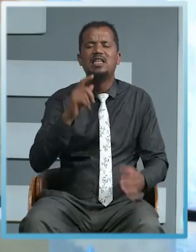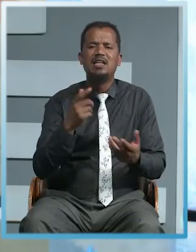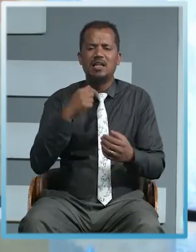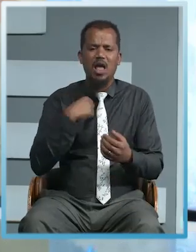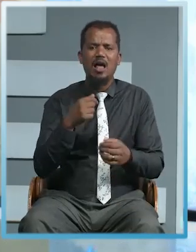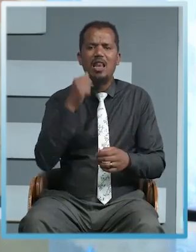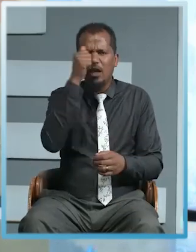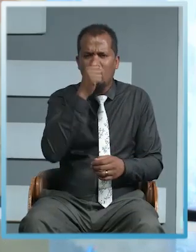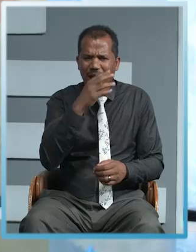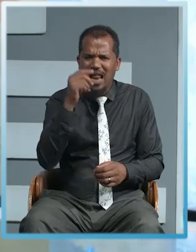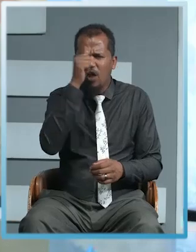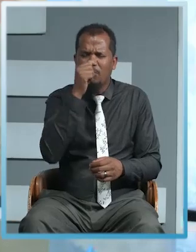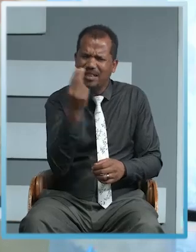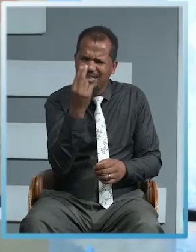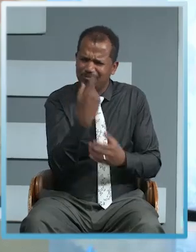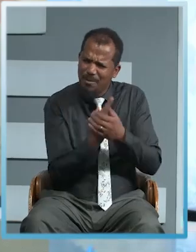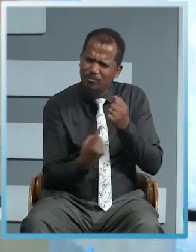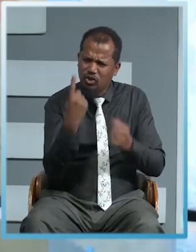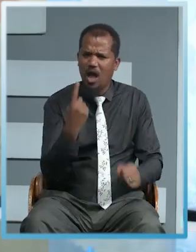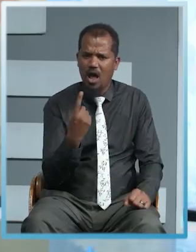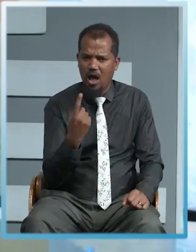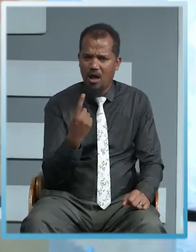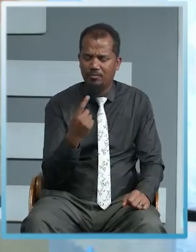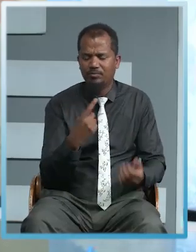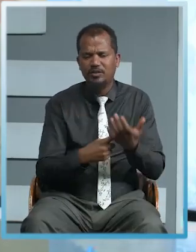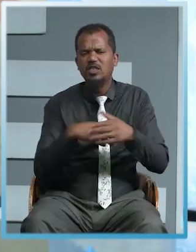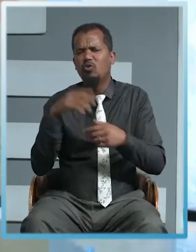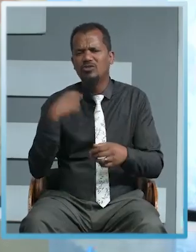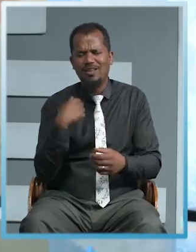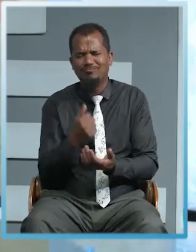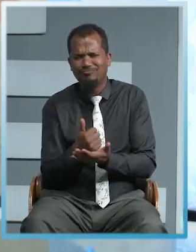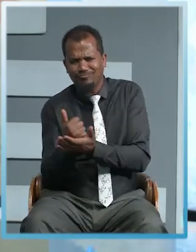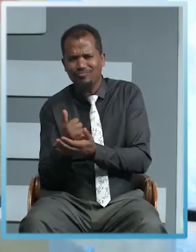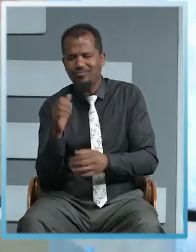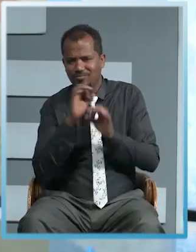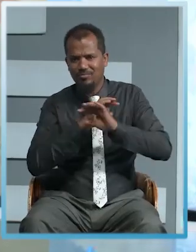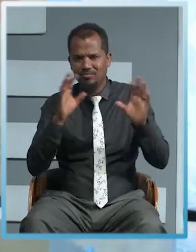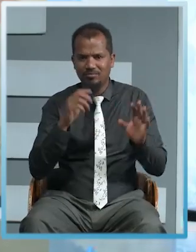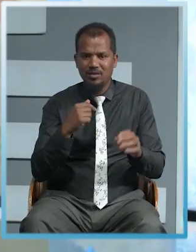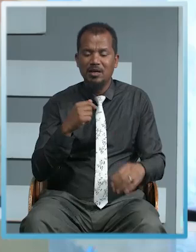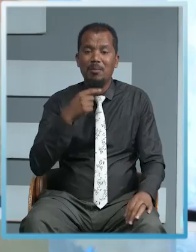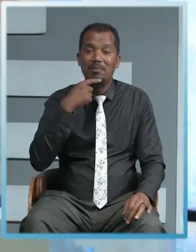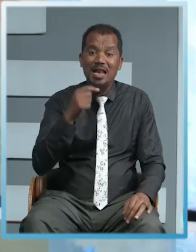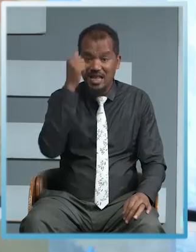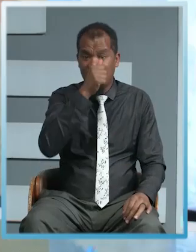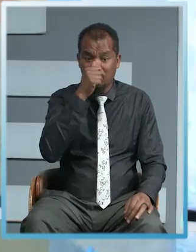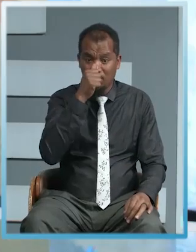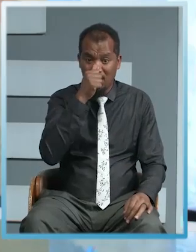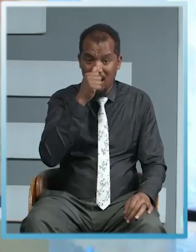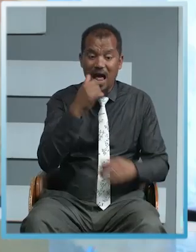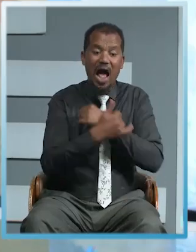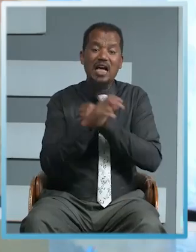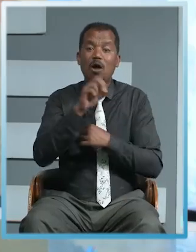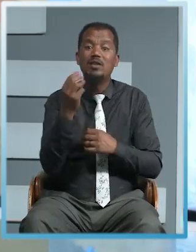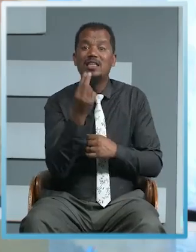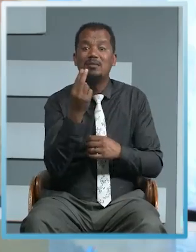እና ለኢትዮጵያ ጥቅም ብቻ ነው። ከዛ ውጭ ለሌላ ነገር አንወግንም። ያልወገንነን ብለን የኢትዮጵያን ጥቅም ሀገራዊ